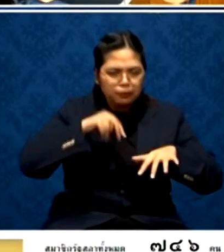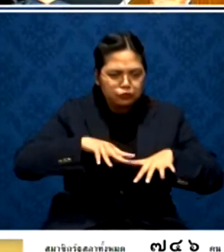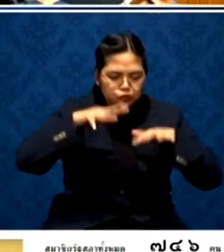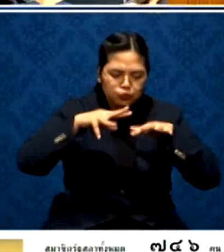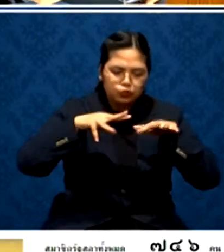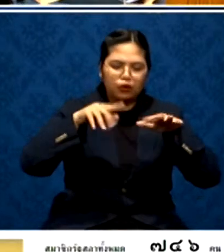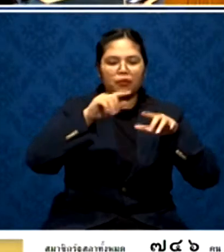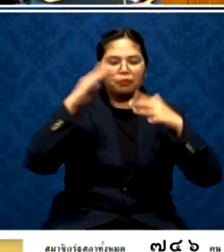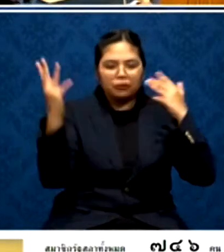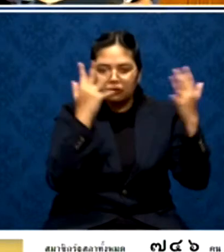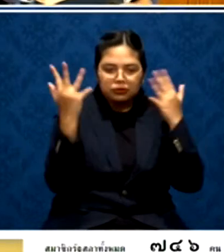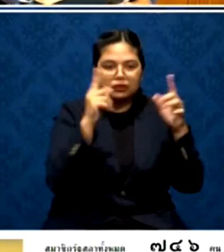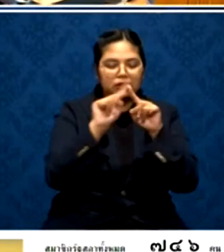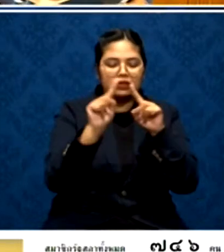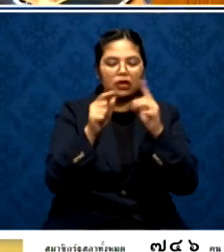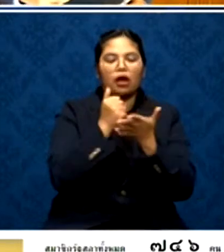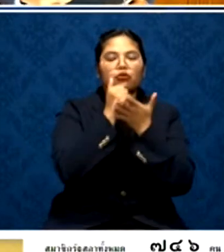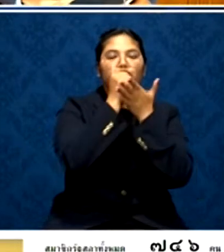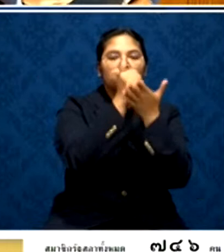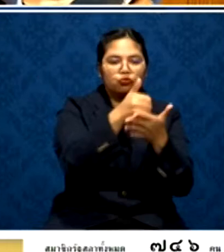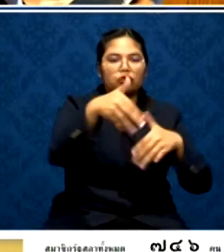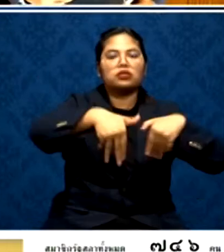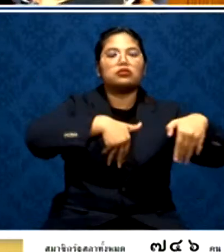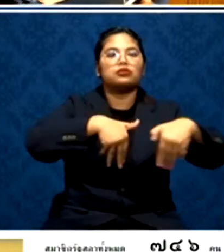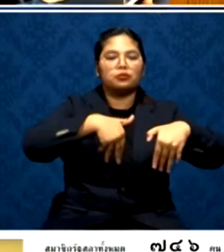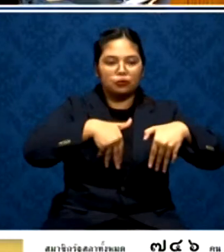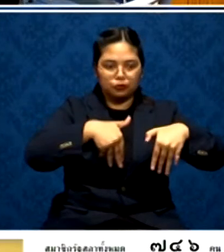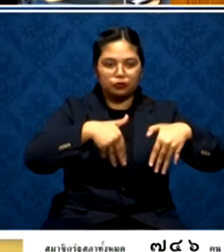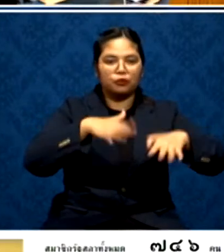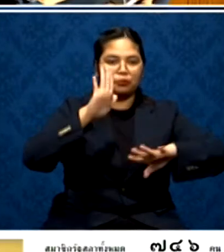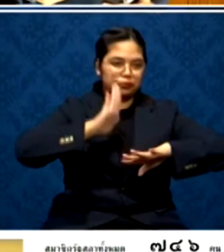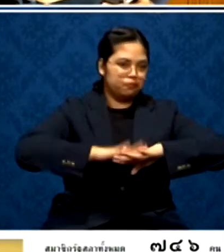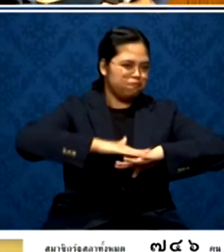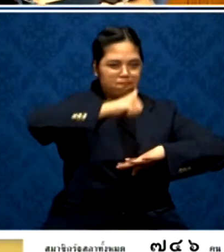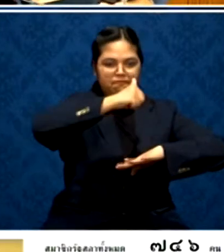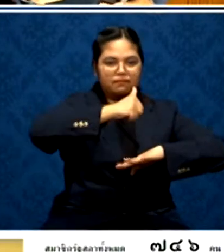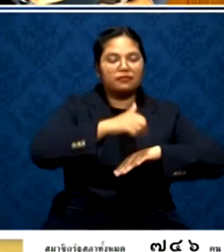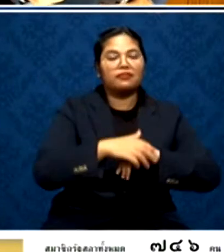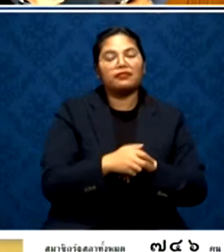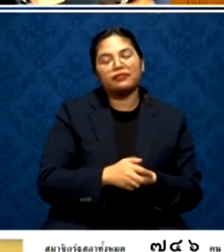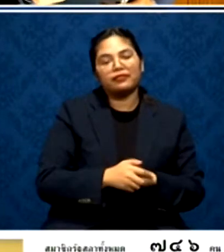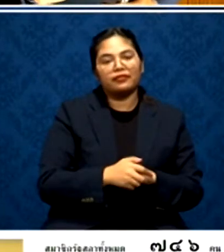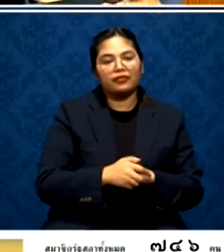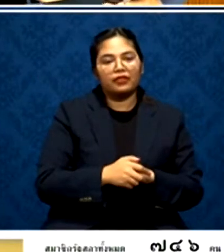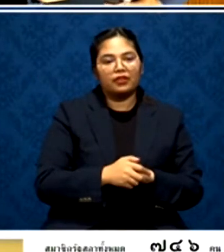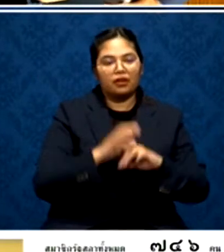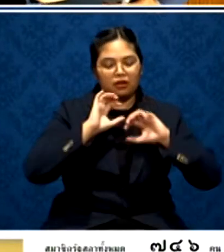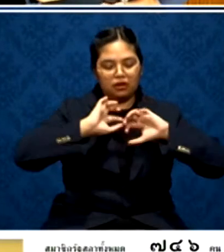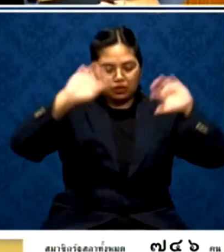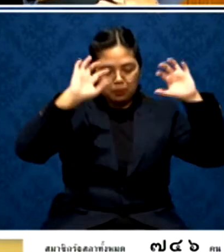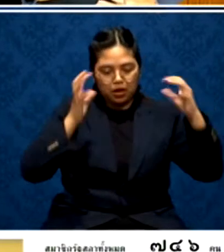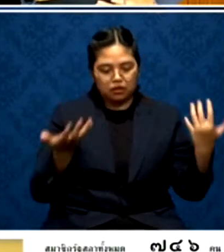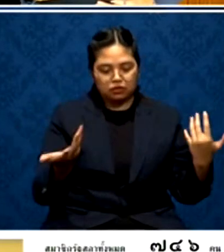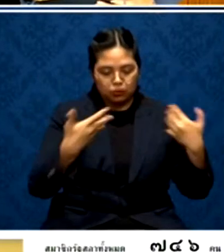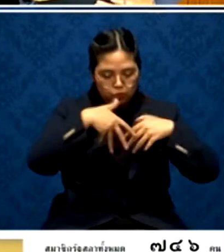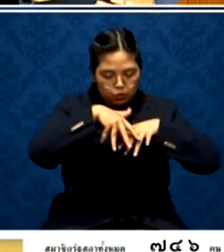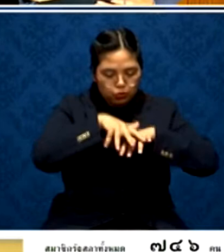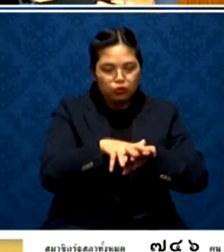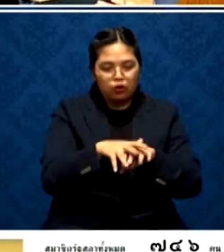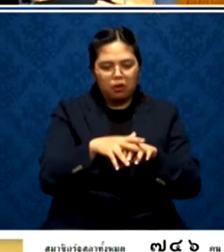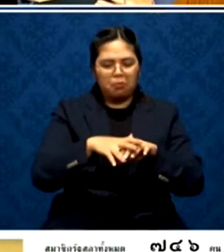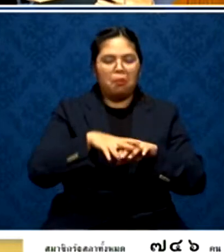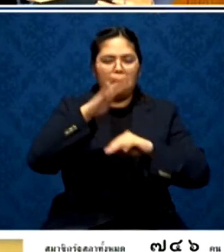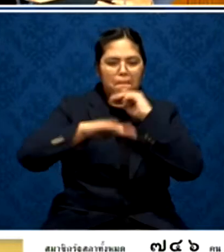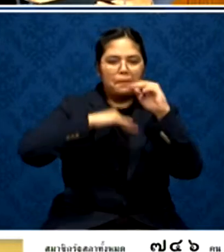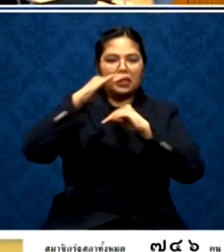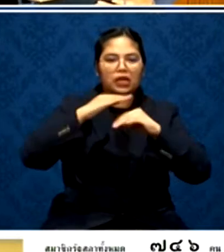วยเหลือประชาชนอย่างมีประสิทธิภาพนอกจากนี้ รัฐบาลจะร่วมกันพัฒนากองทัพ